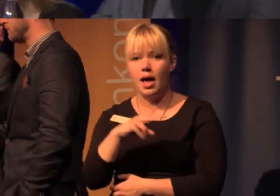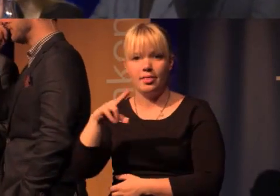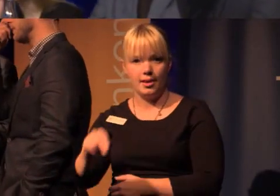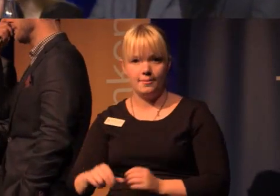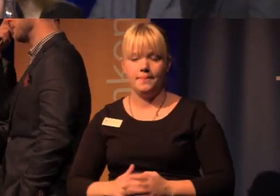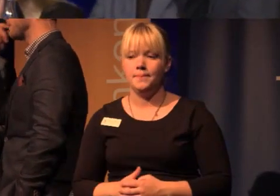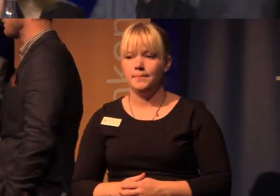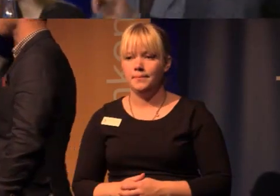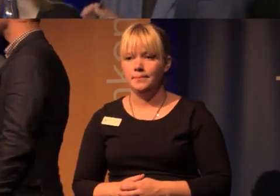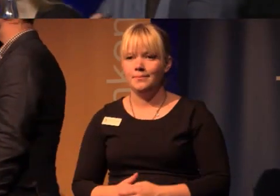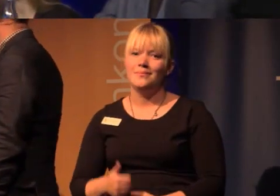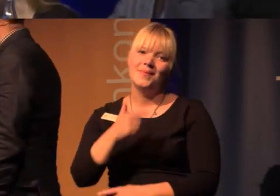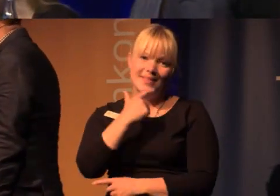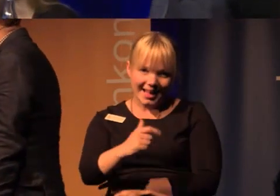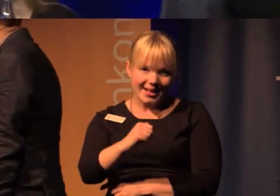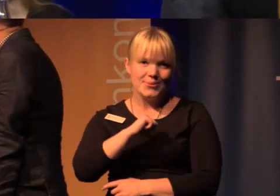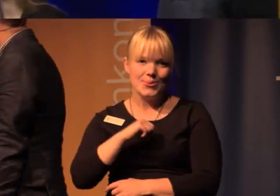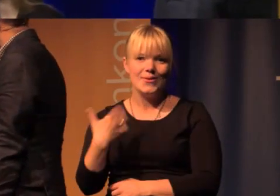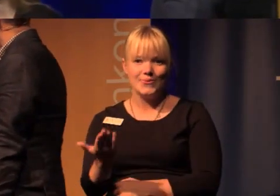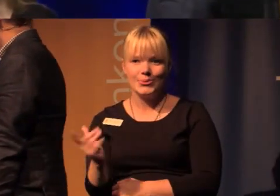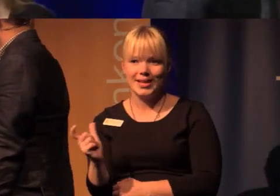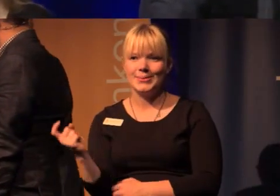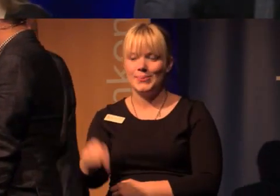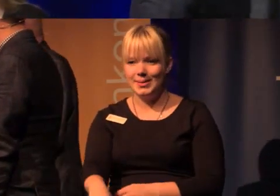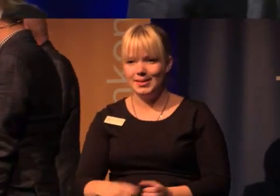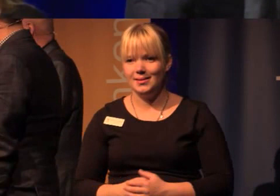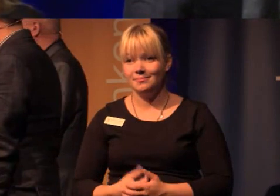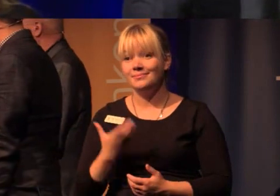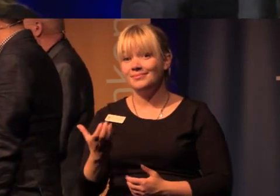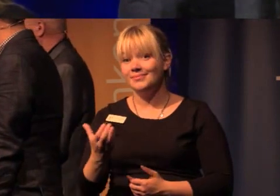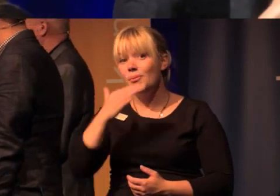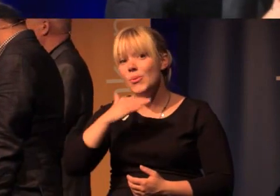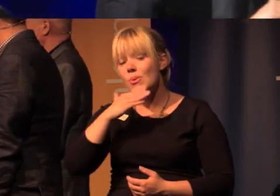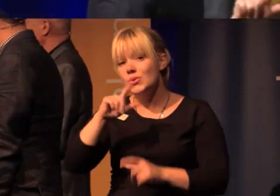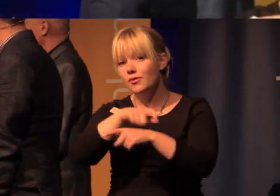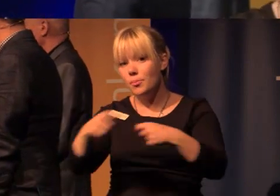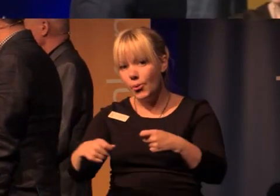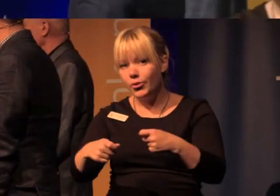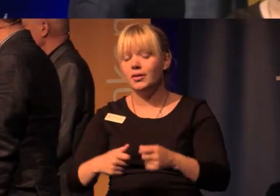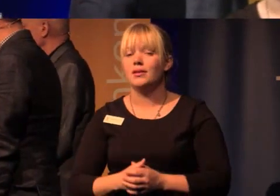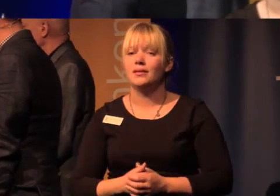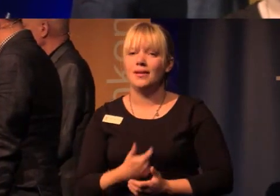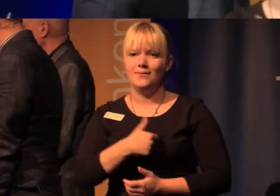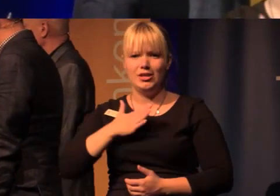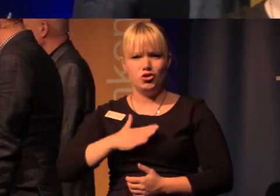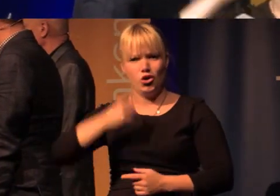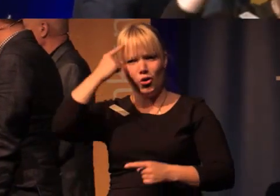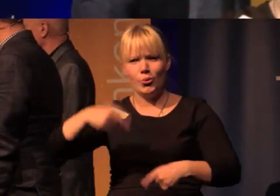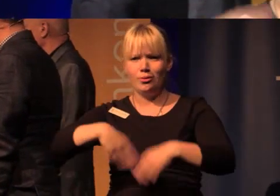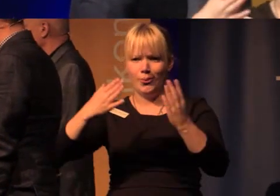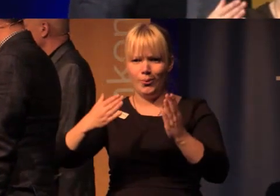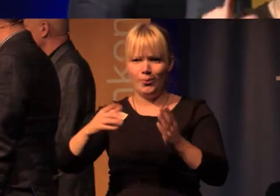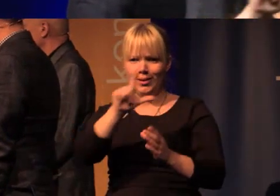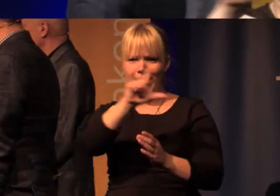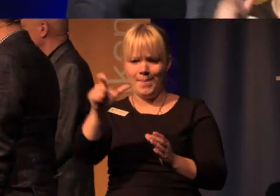så mycket. Det är väldigt roligt att få vara här. Från Centerpartiets ungdomsförbunds sida så ser vi ju kultur som någonting oerhört brett som